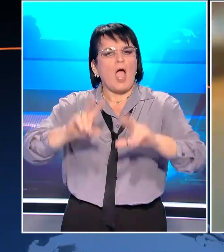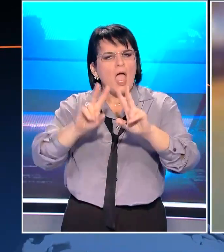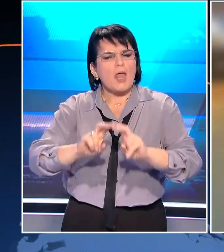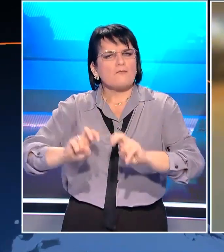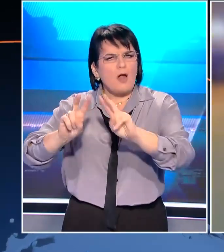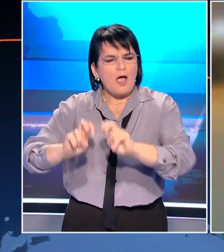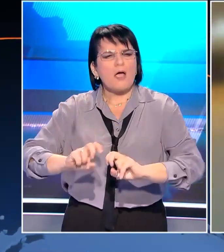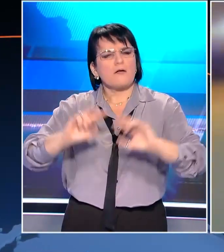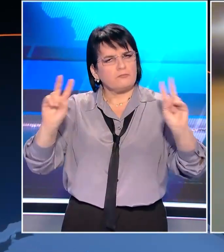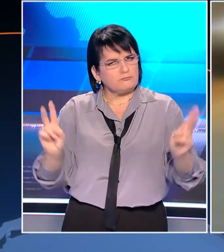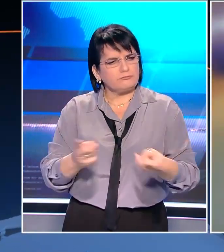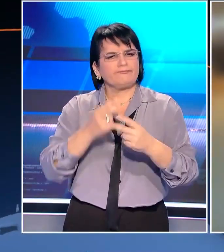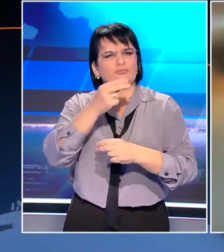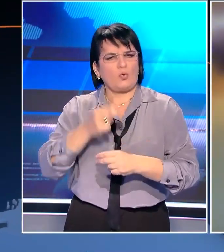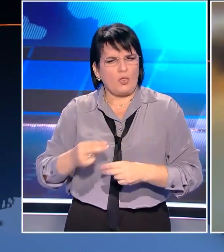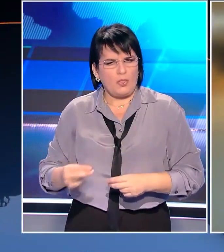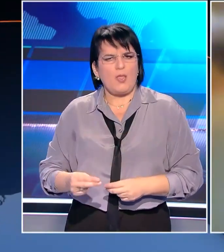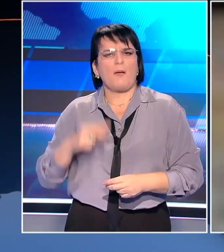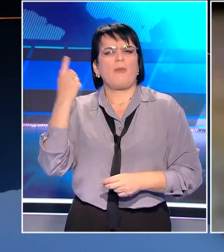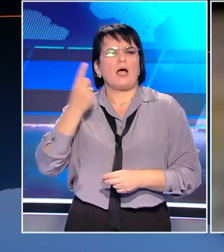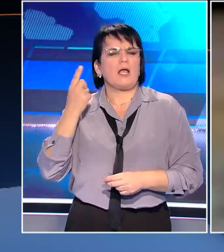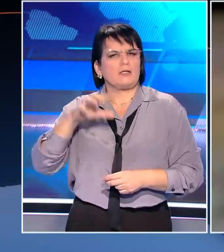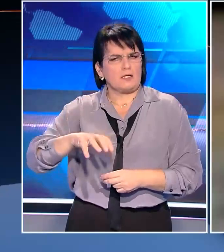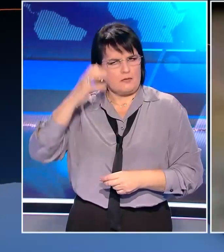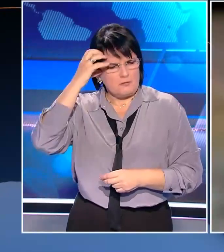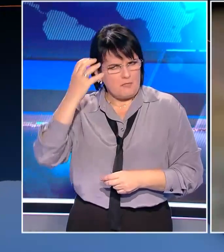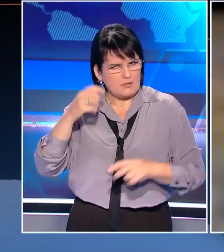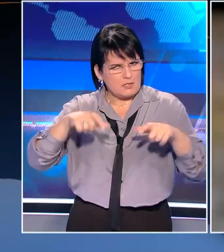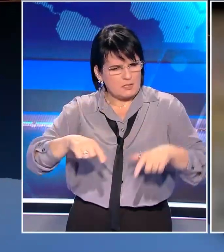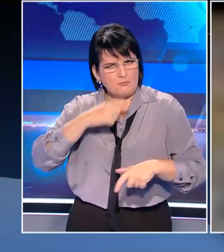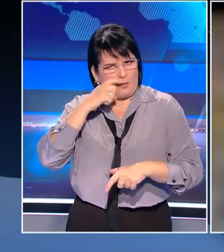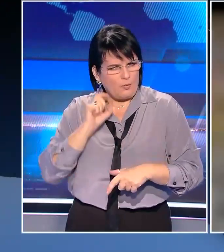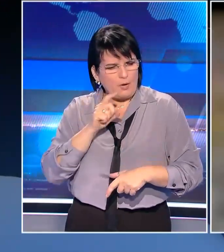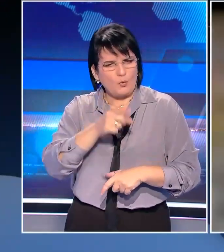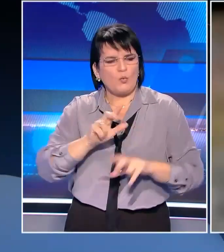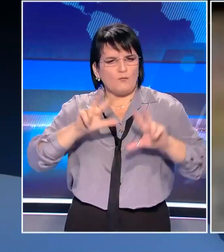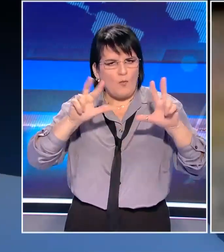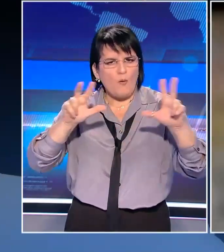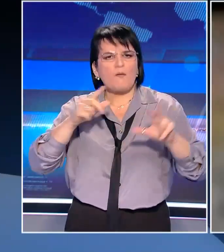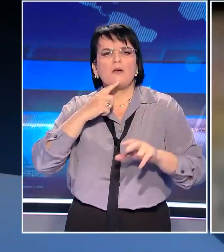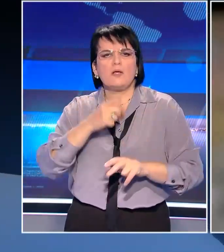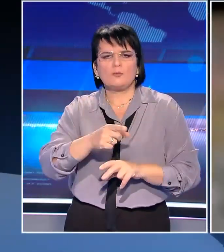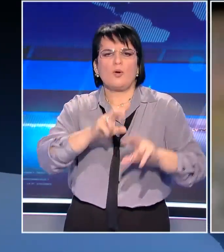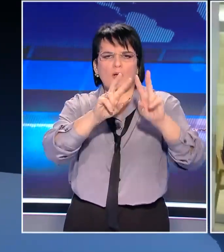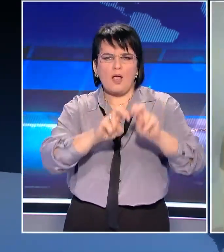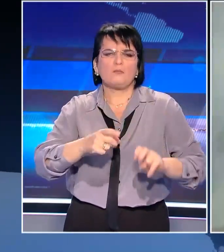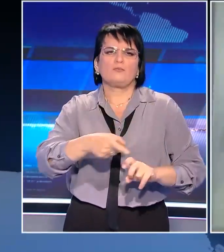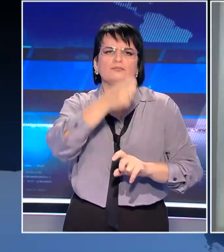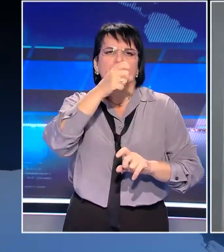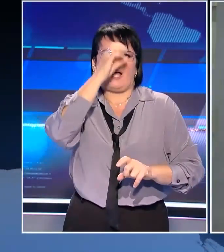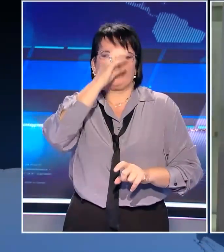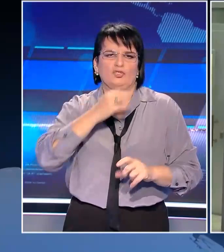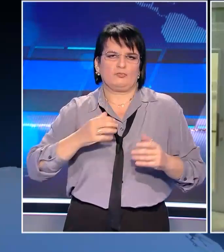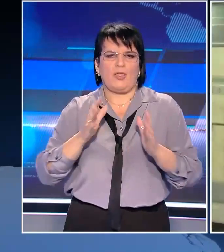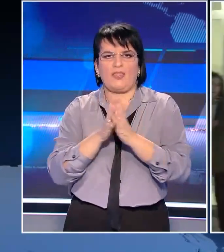δολοφονικής επίθεσης κατά του αστυνομικού έξω από το γήπεδο του Ρέντι ανοίγει ακόμη περισσότερο μετά τα αποτελέσματα των εγκληματολογικών εργαστηρίων που έδειξαν